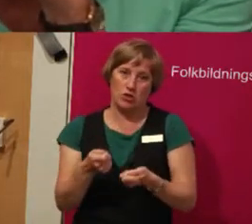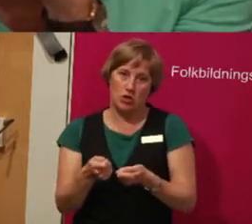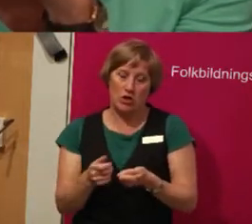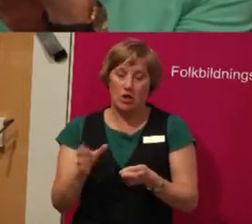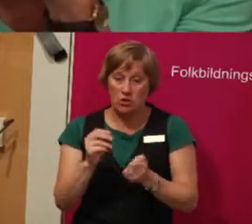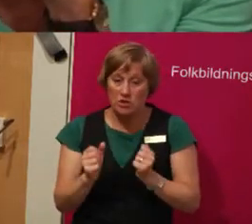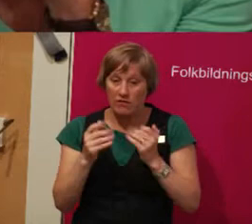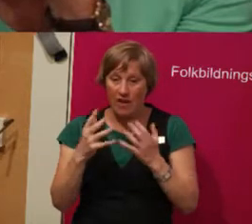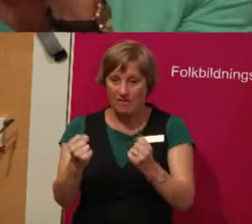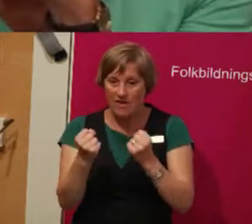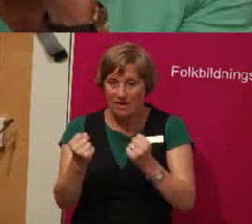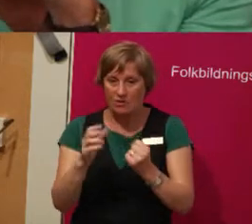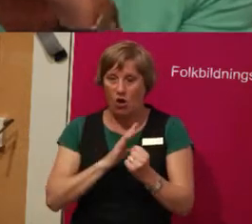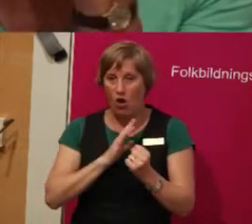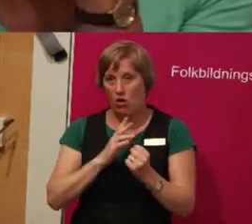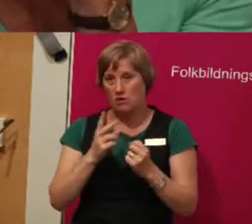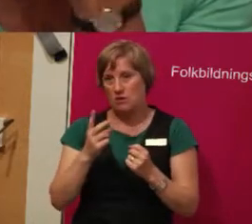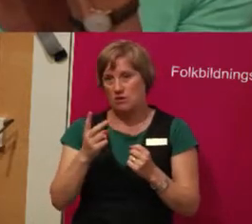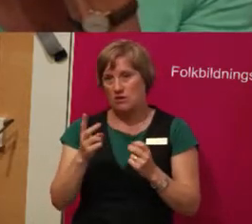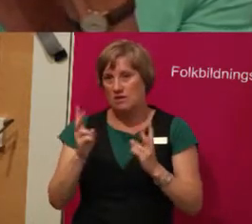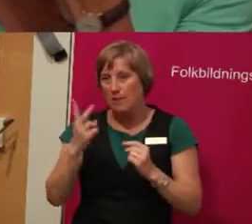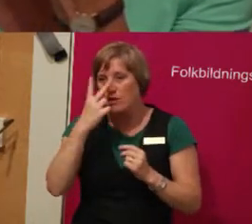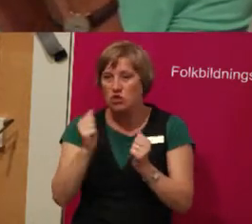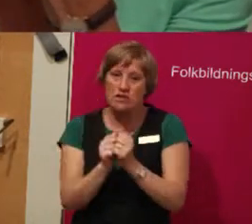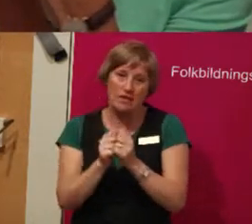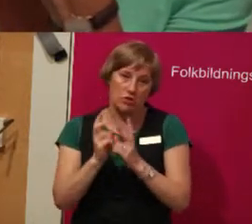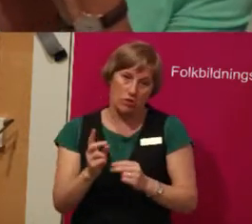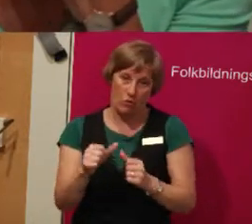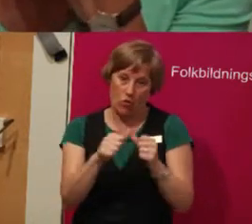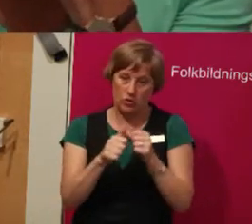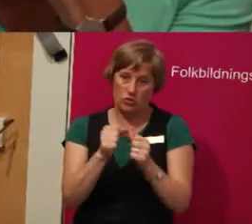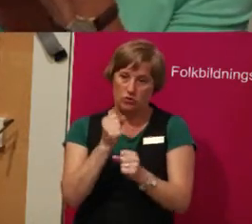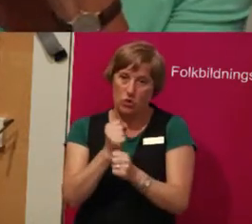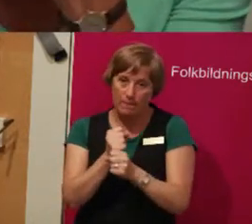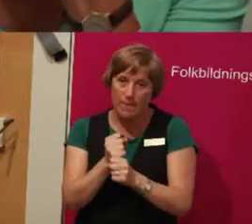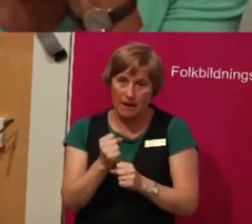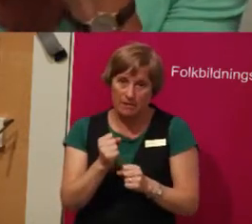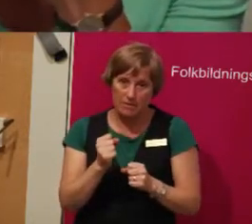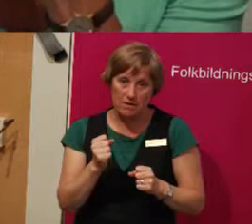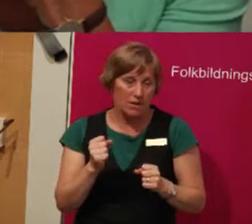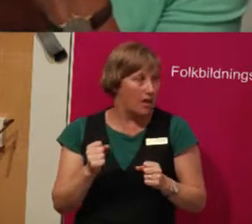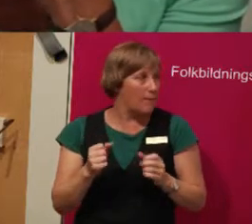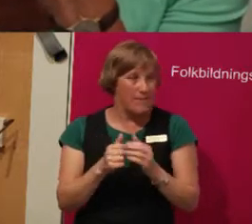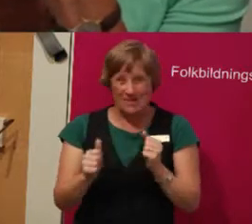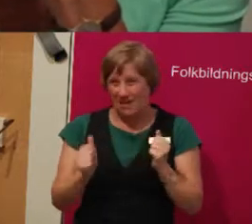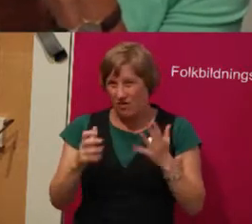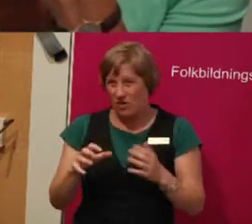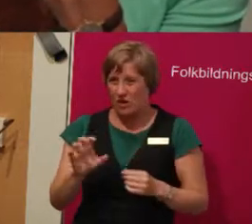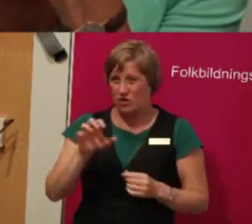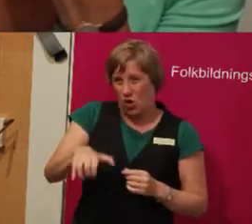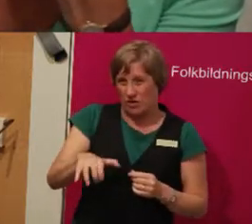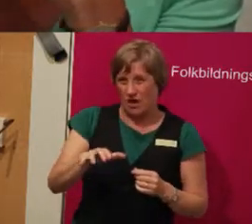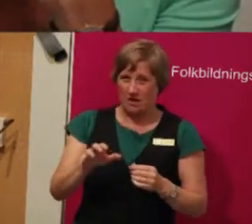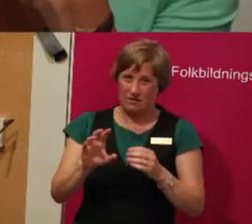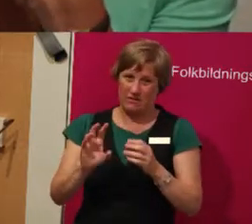samma synsätt utifrån de organisationerna som jobbar med det. Att det är de som också ska få styra. Sen är det ju så att jag menar, staten sätter ju ändå upp